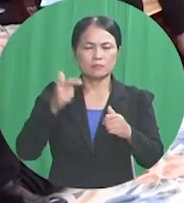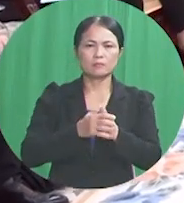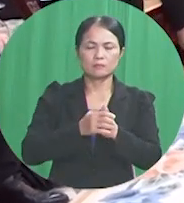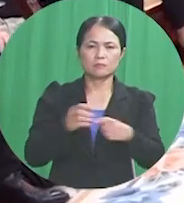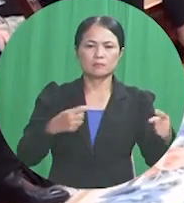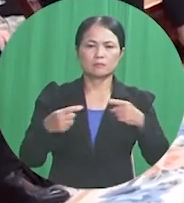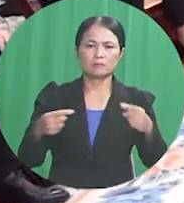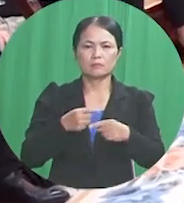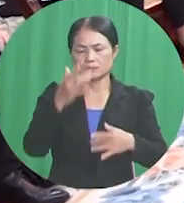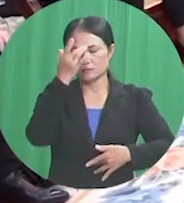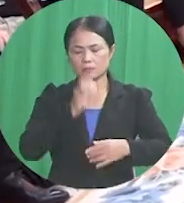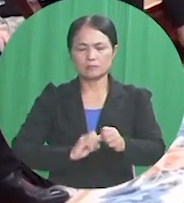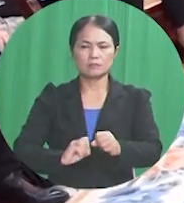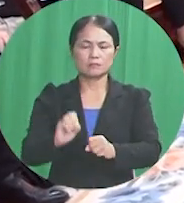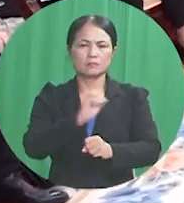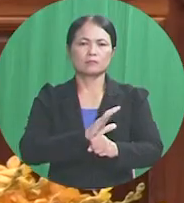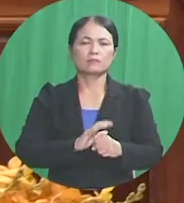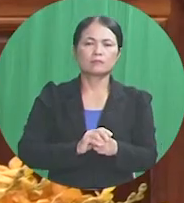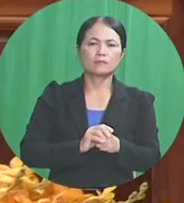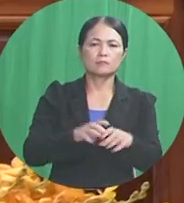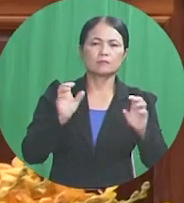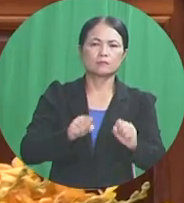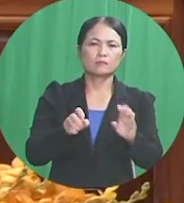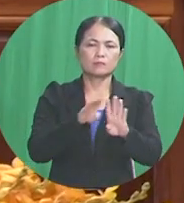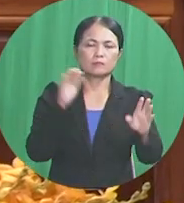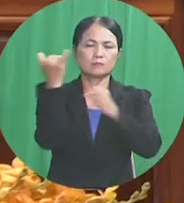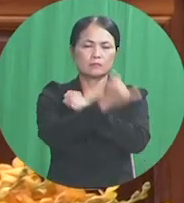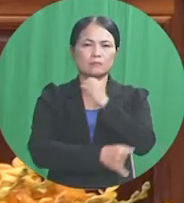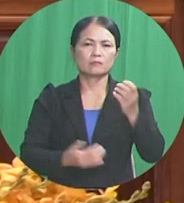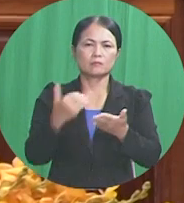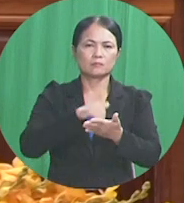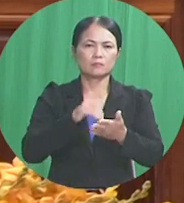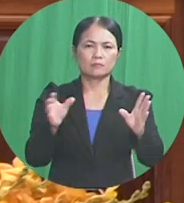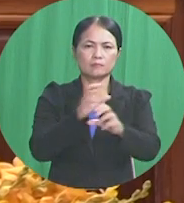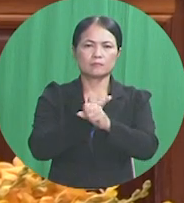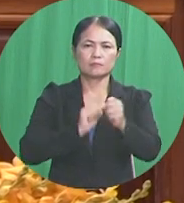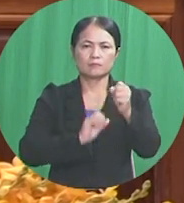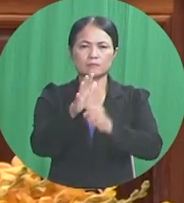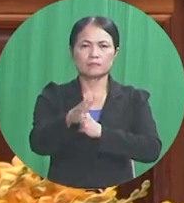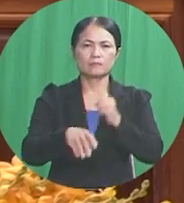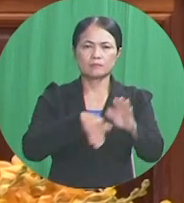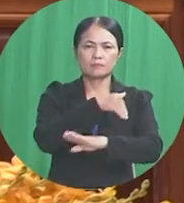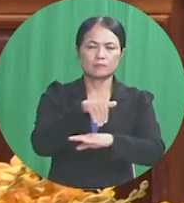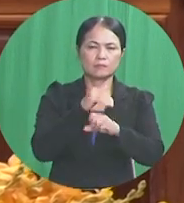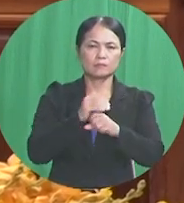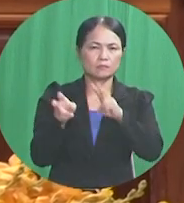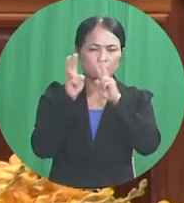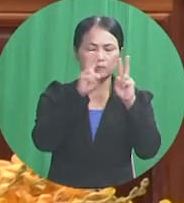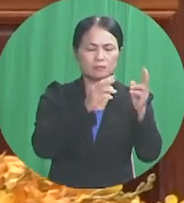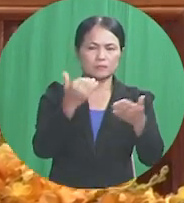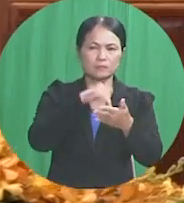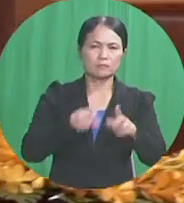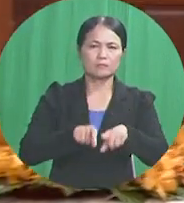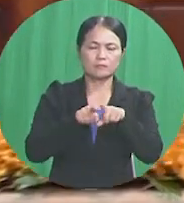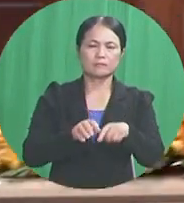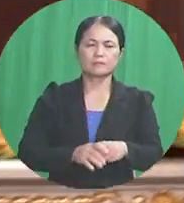การประยุทธ์ประช่างจงเงยโควิดดับระบุนได้อาจบางประติลางเวงหนึ่งบานจับดามสกามาเพียบเศรษฐกิจหนึ่งติสจอลางเวงพ